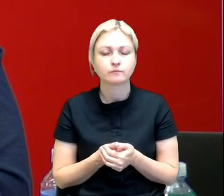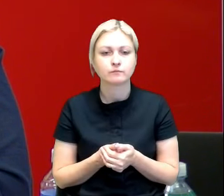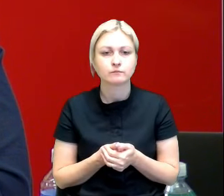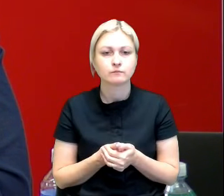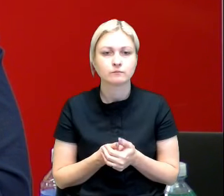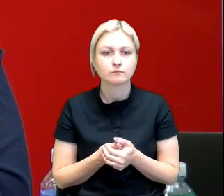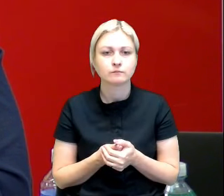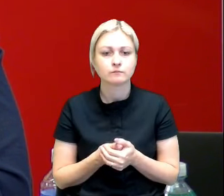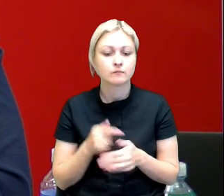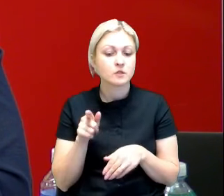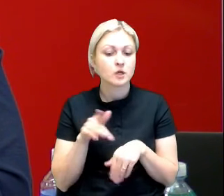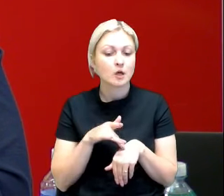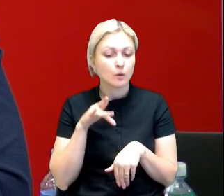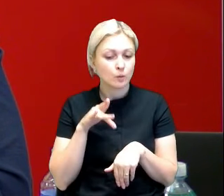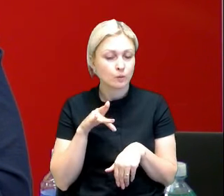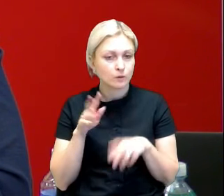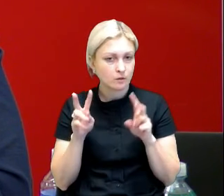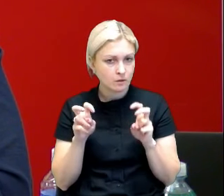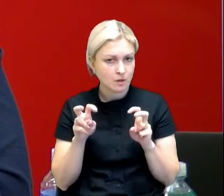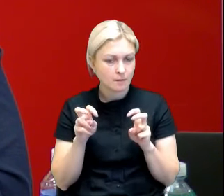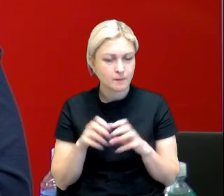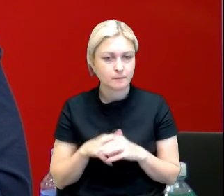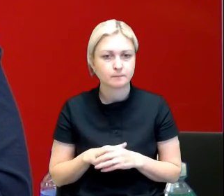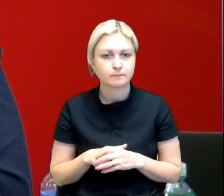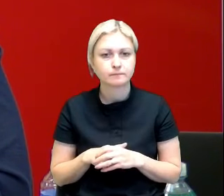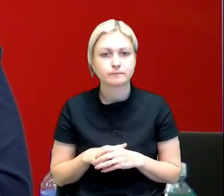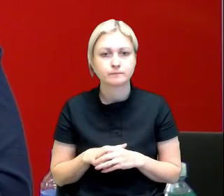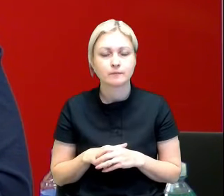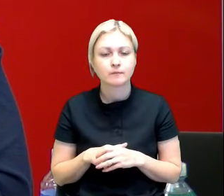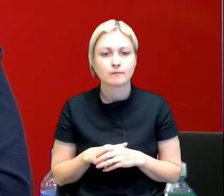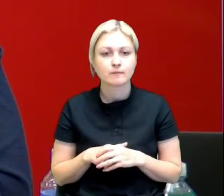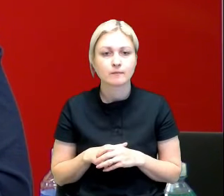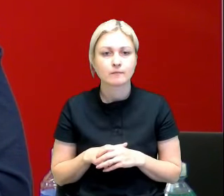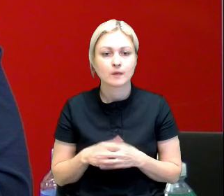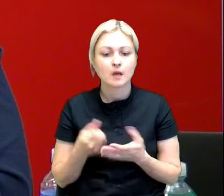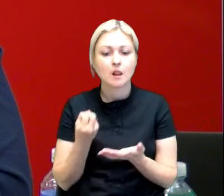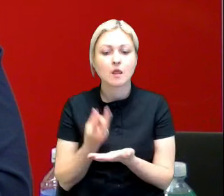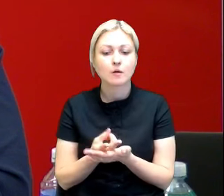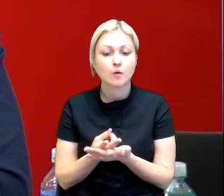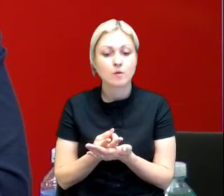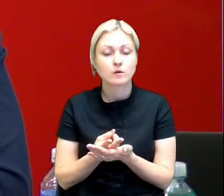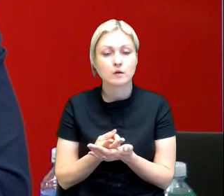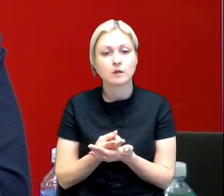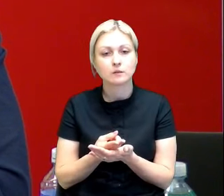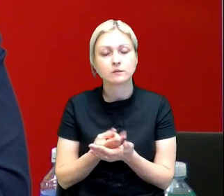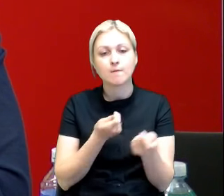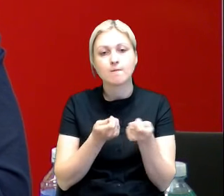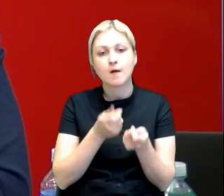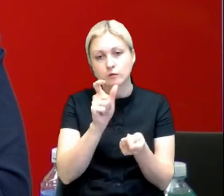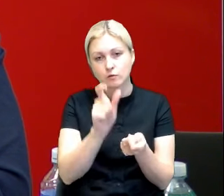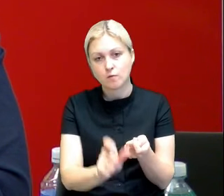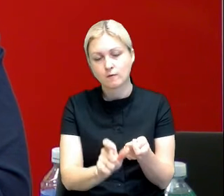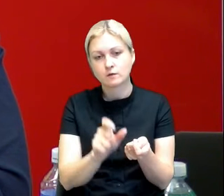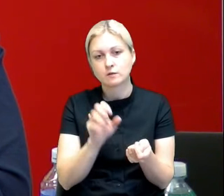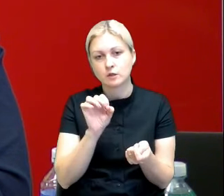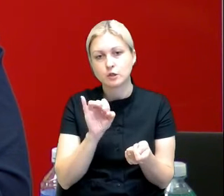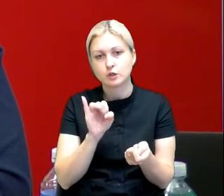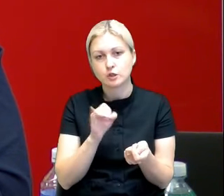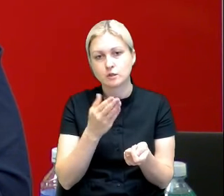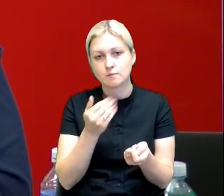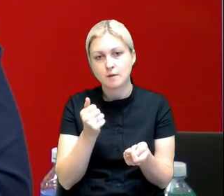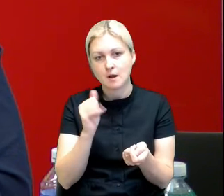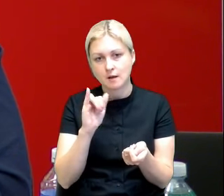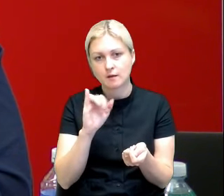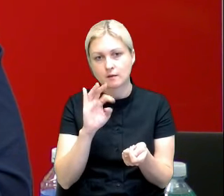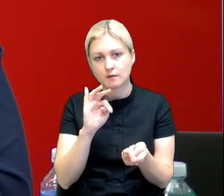labai jautru dar si patikinau ligoninės vadovą poną šimaitį kad miestui ir